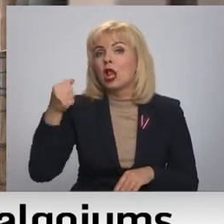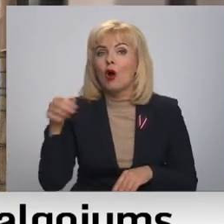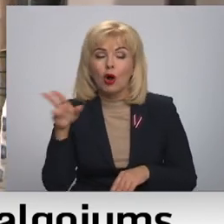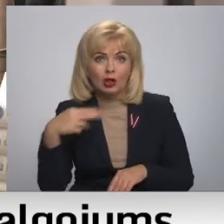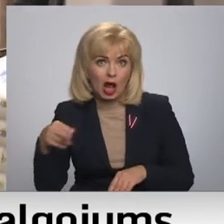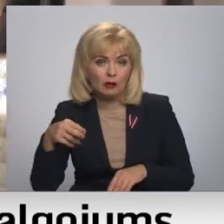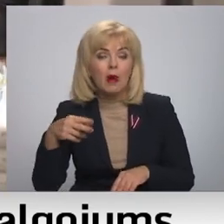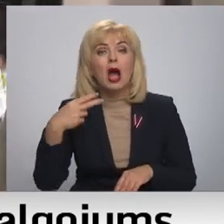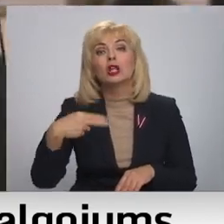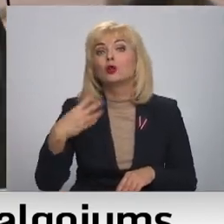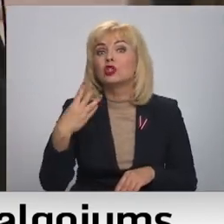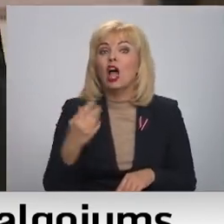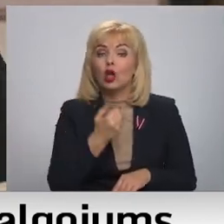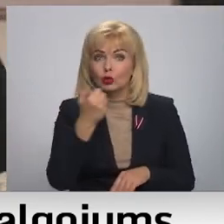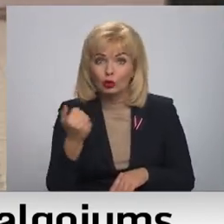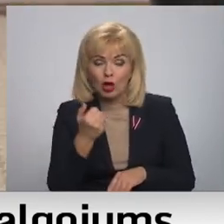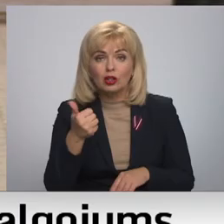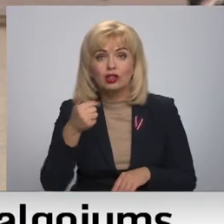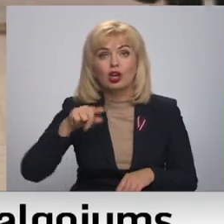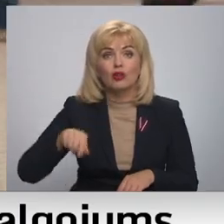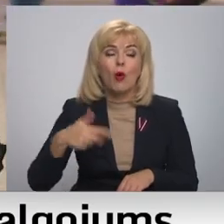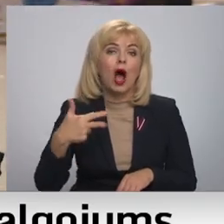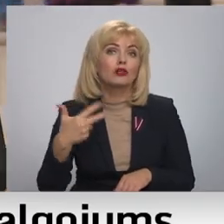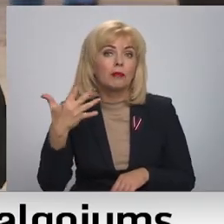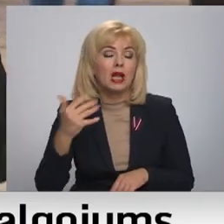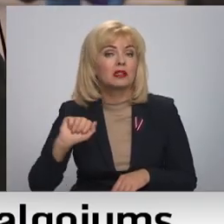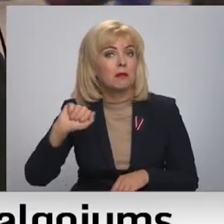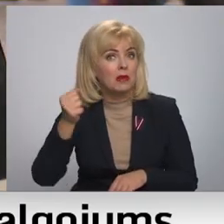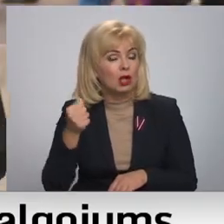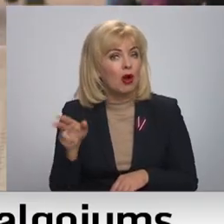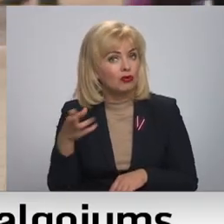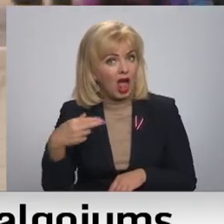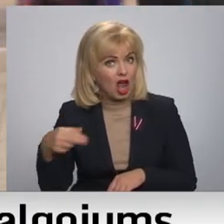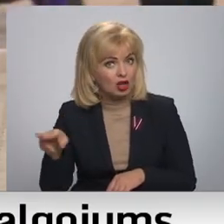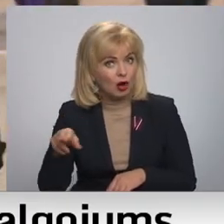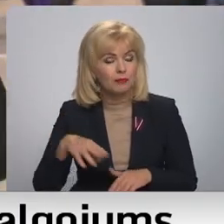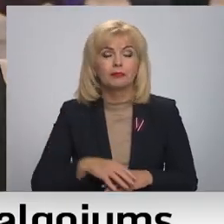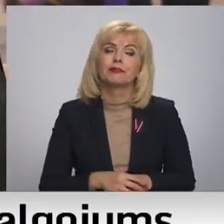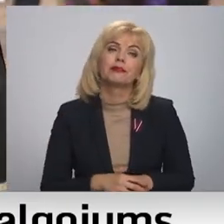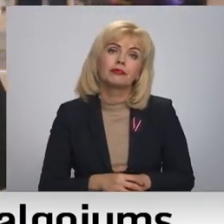bet 2024. Gadā 6,85 miljonu eiro. Madara Līcīte, Latvijas televīzija.